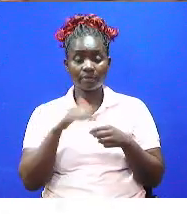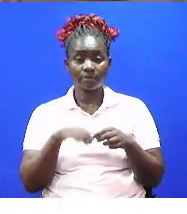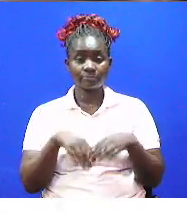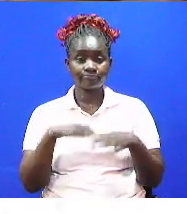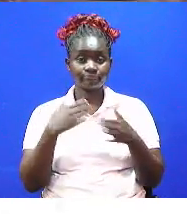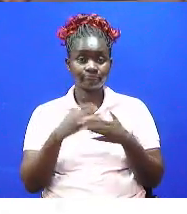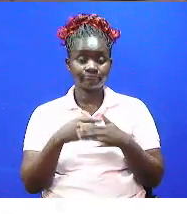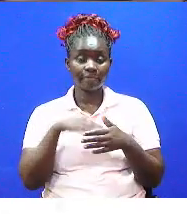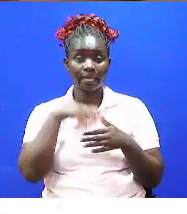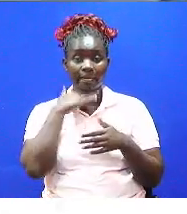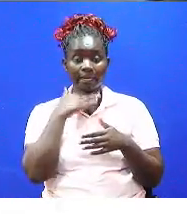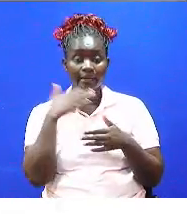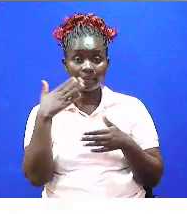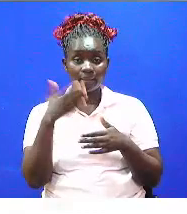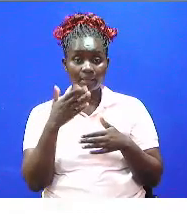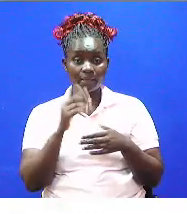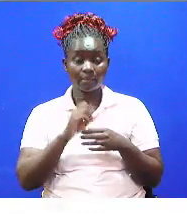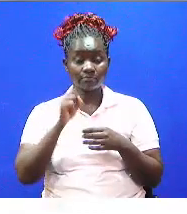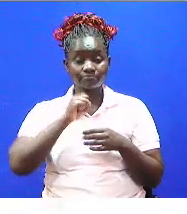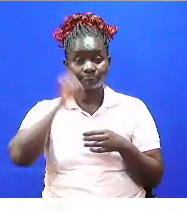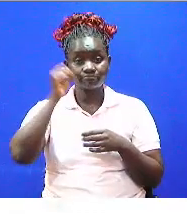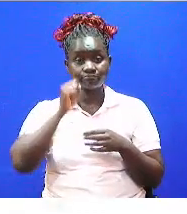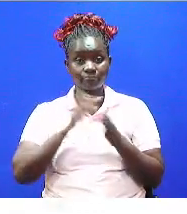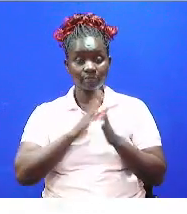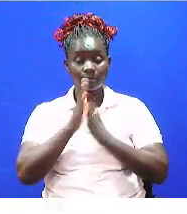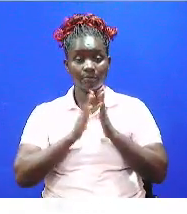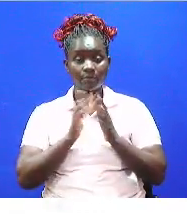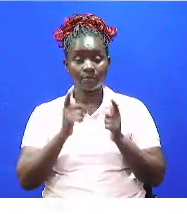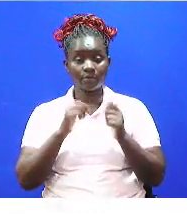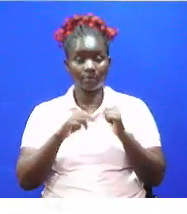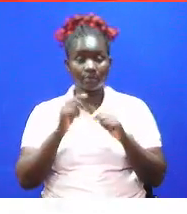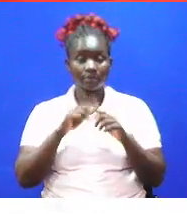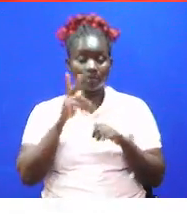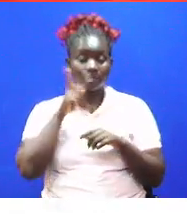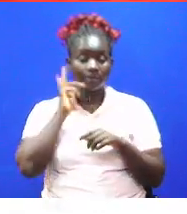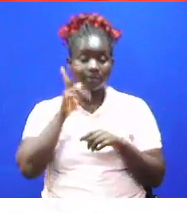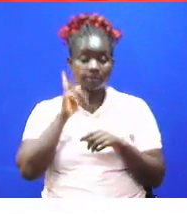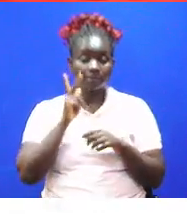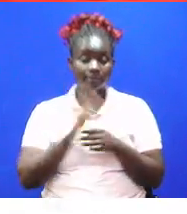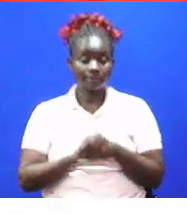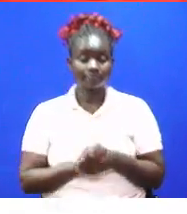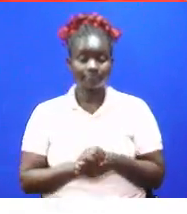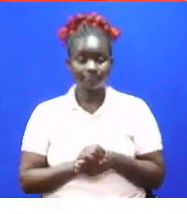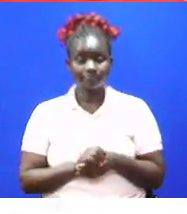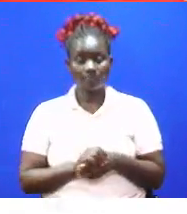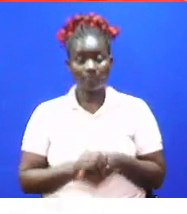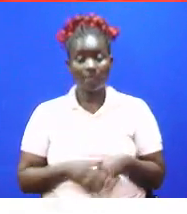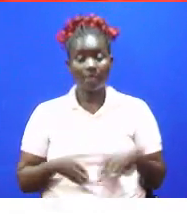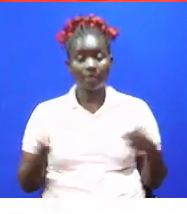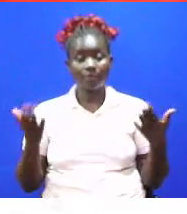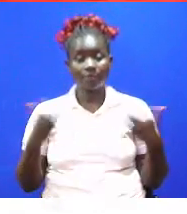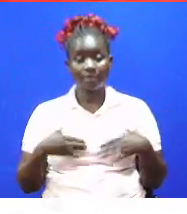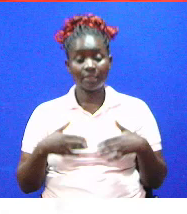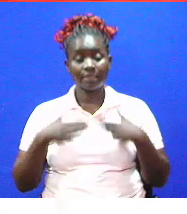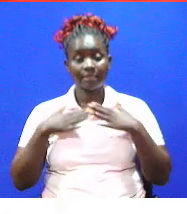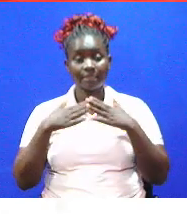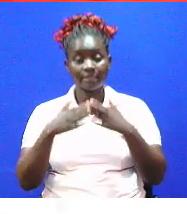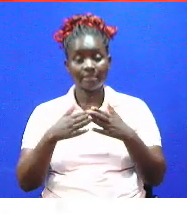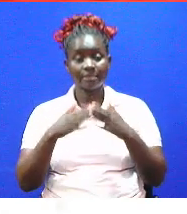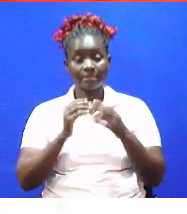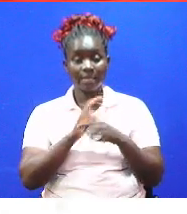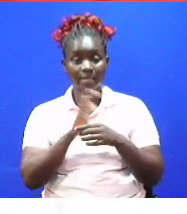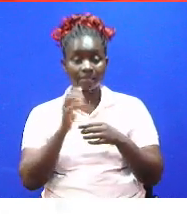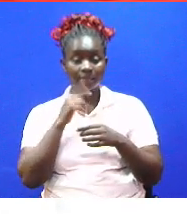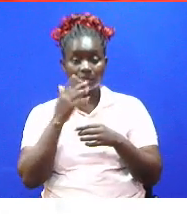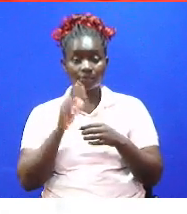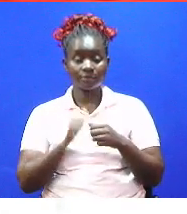Chinga Kechovoigo, Okurobe Kanakua Bangaturi to Korea, Imeo Muchovo Songo. Nigobo Novara Yabwe, Babolia, Ababuatani